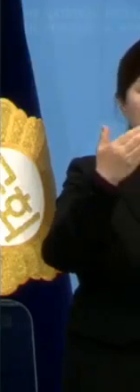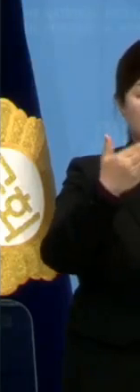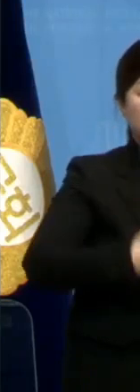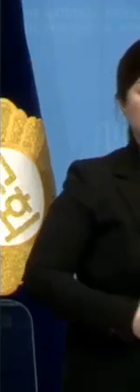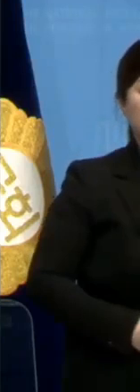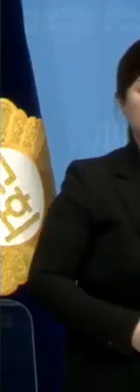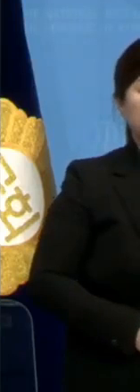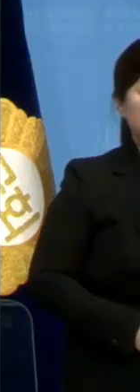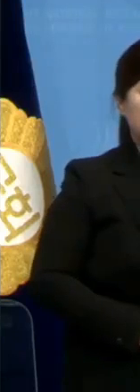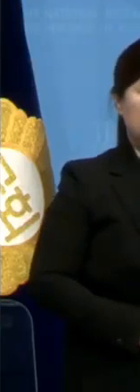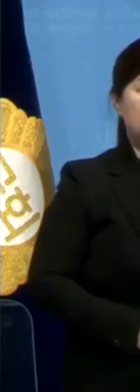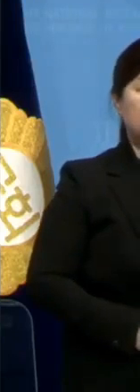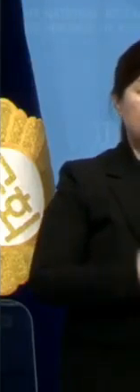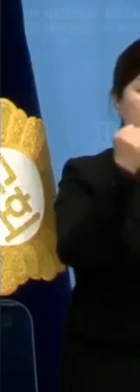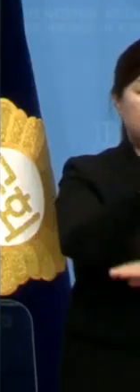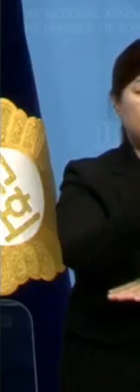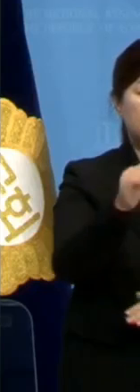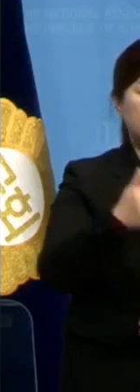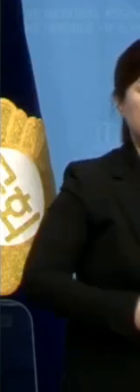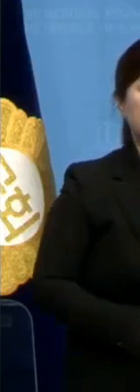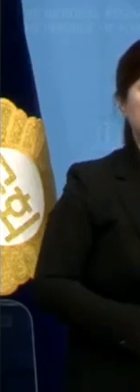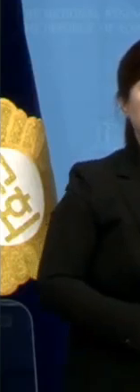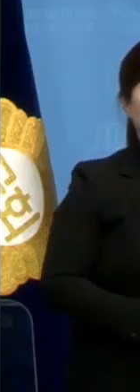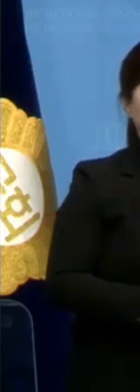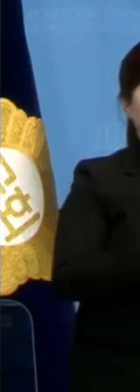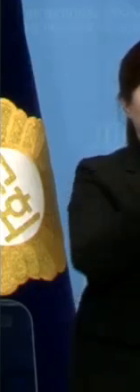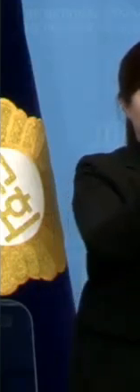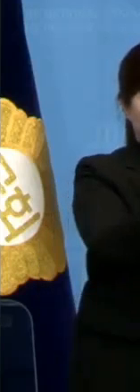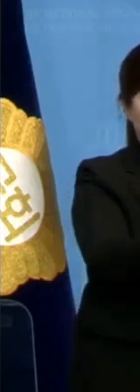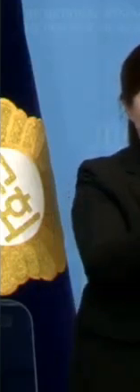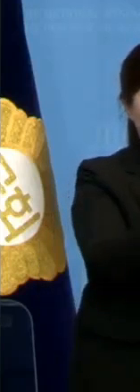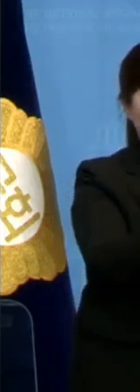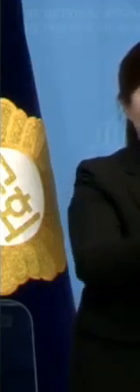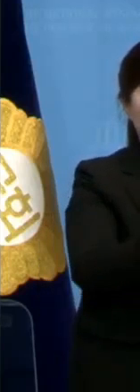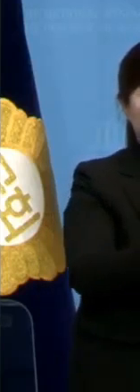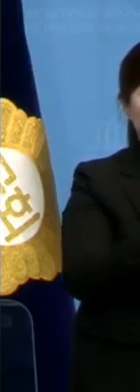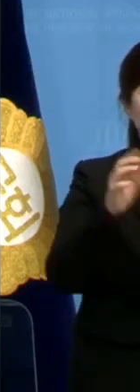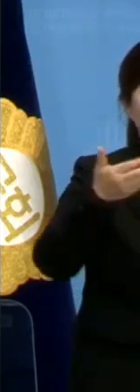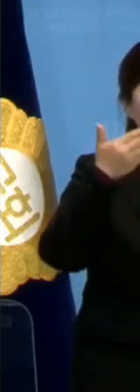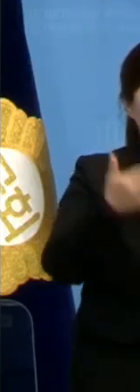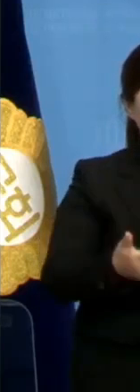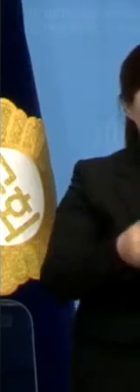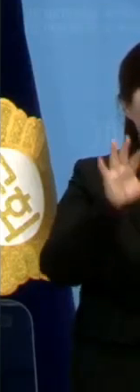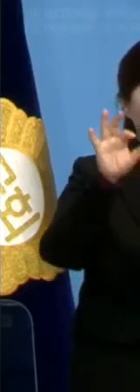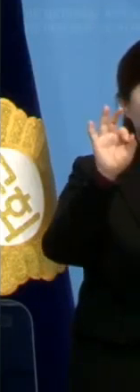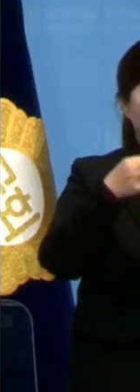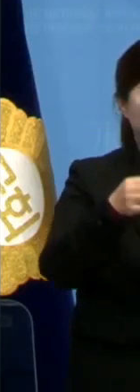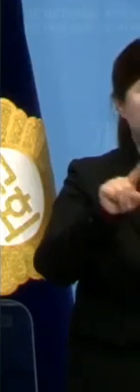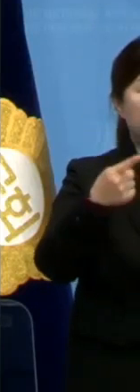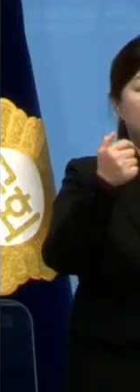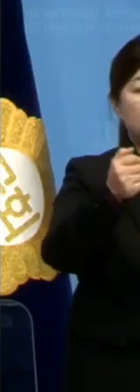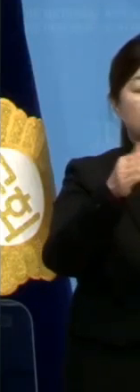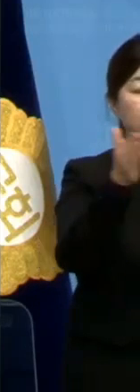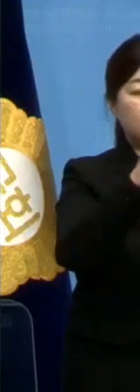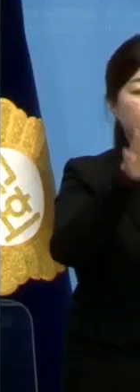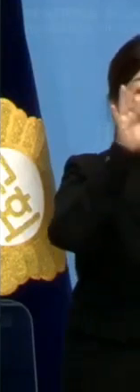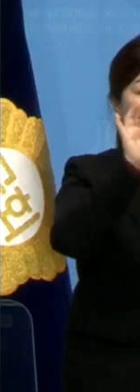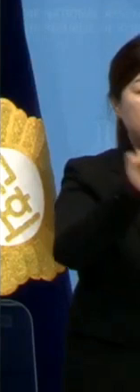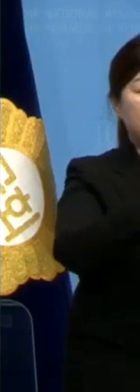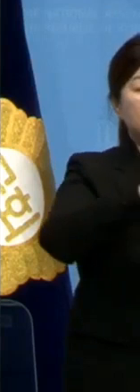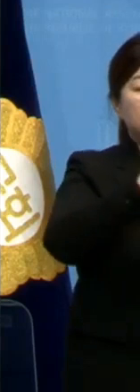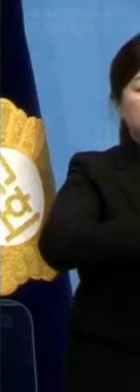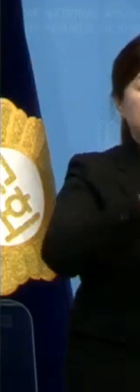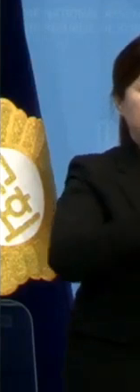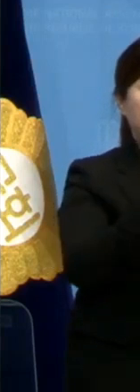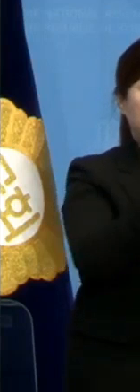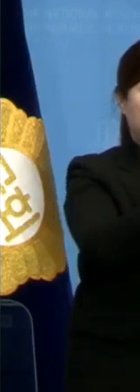2,139명입니다. 2019년 기준으로요. 상병수당 지급액은 육아휴직급여 상한액이 월 150만 원임을 고려하여 자녀의